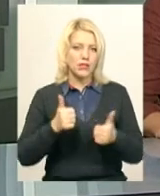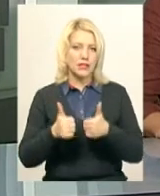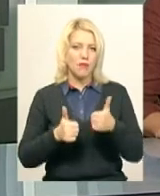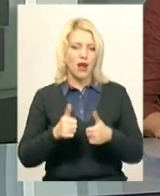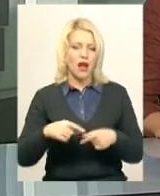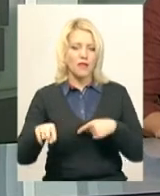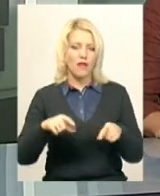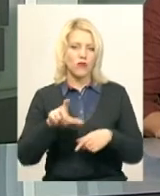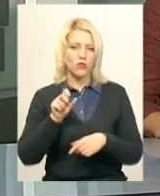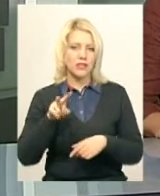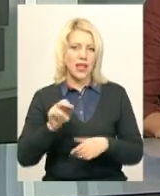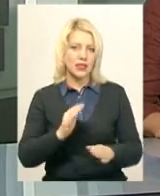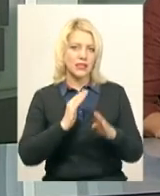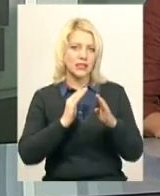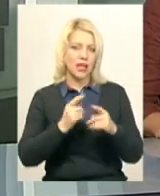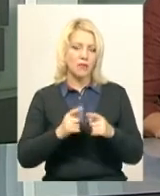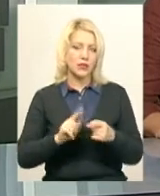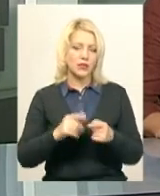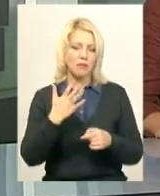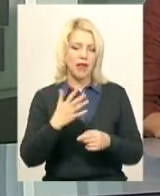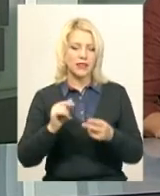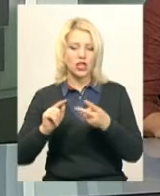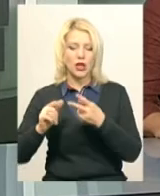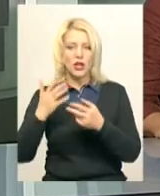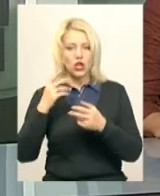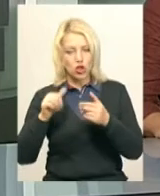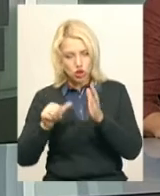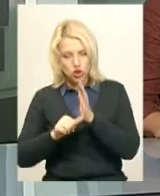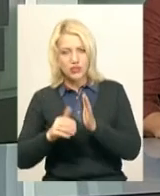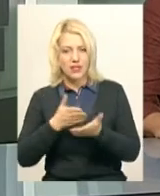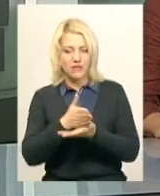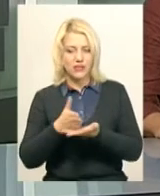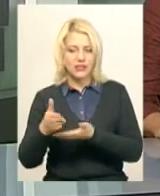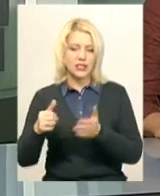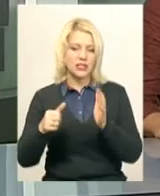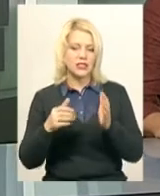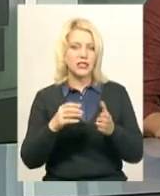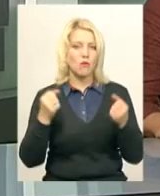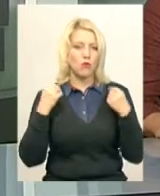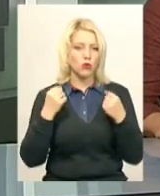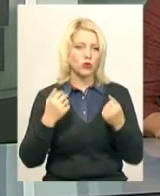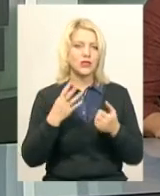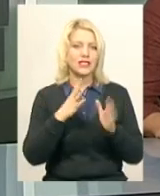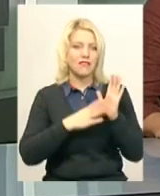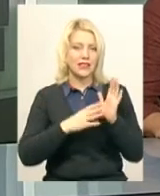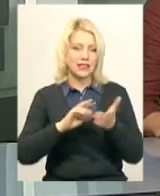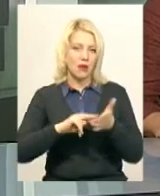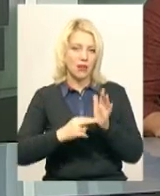футзалу та самбо. Це п'ятий та шостий види спорту із десяти запланованих. Як відбувалися змагання – дивіться далі.